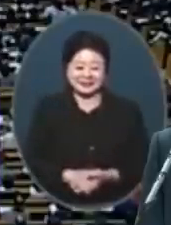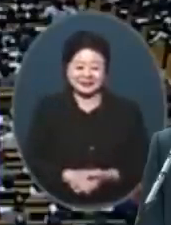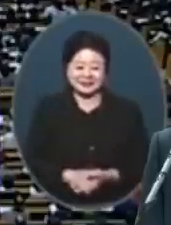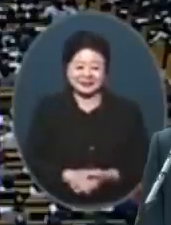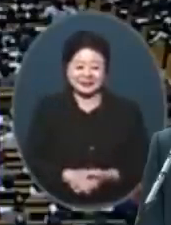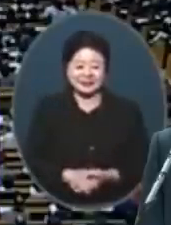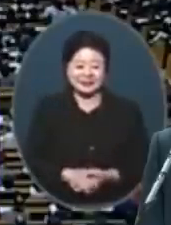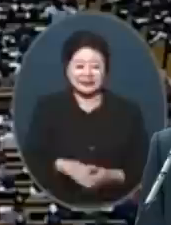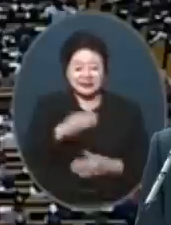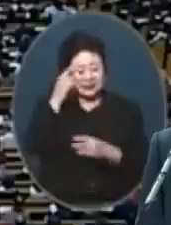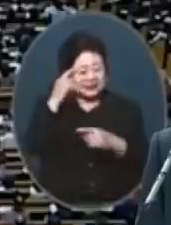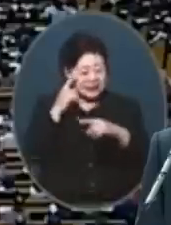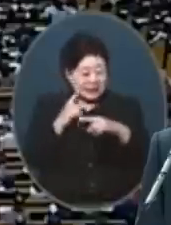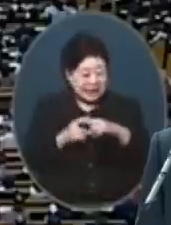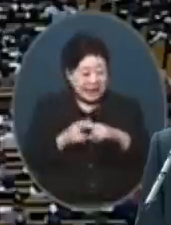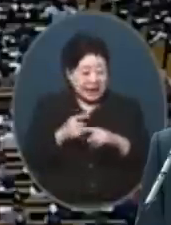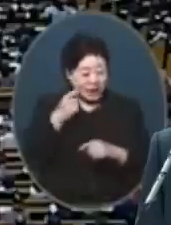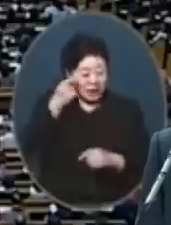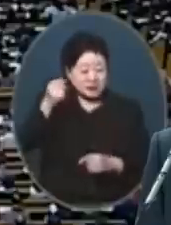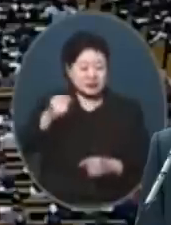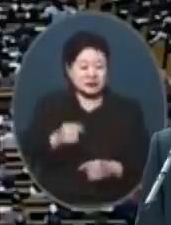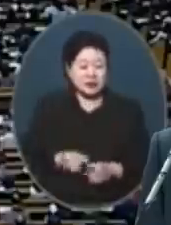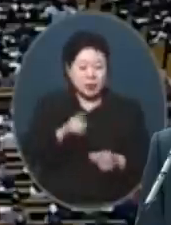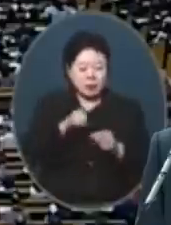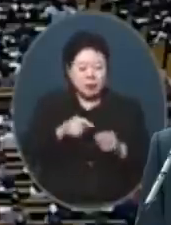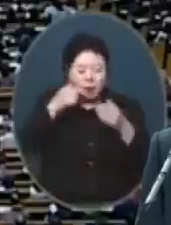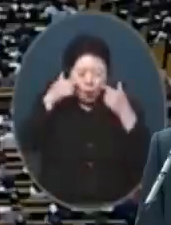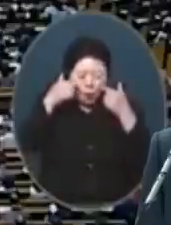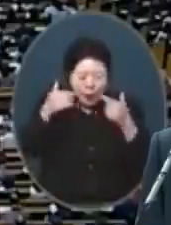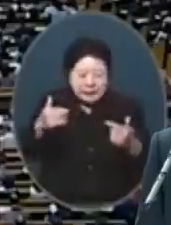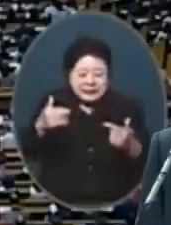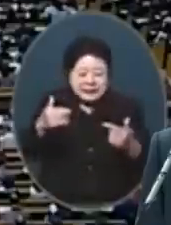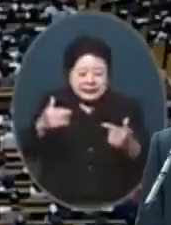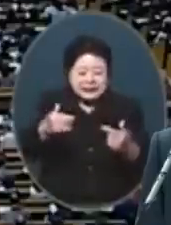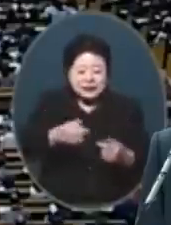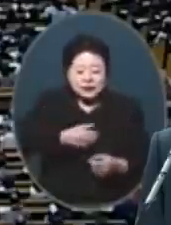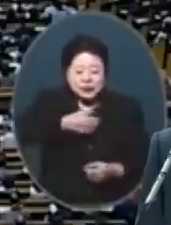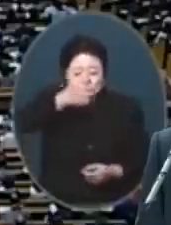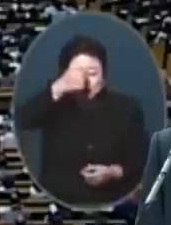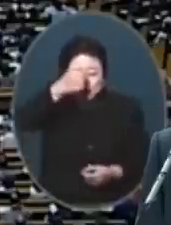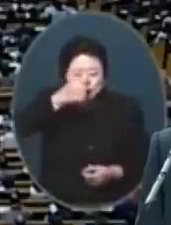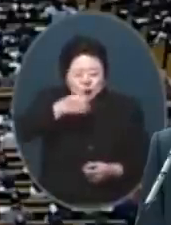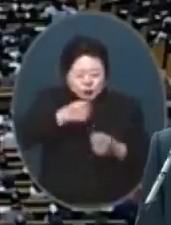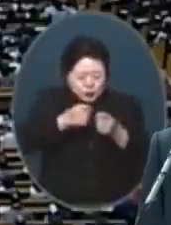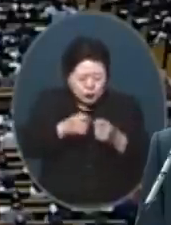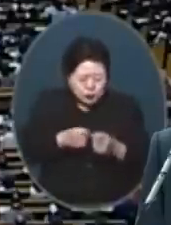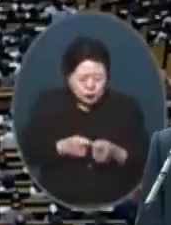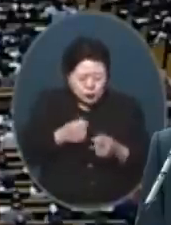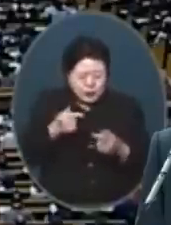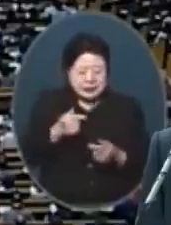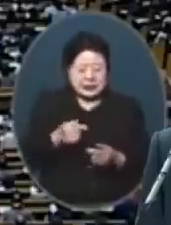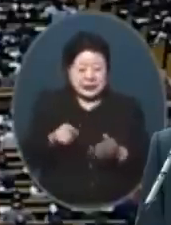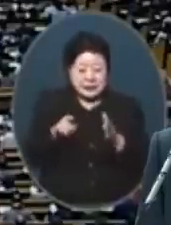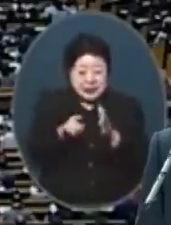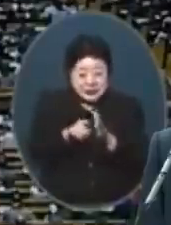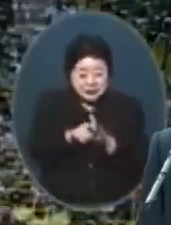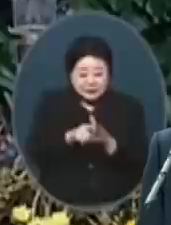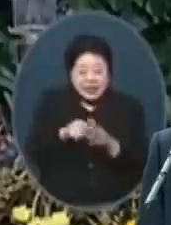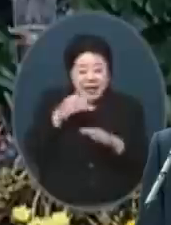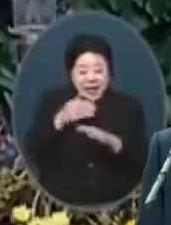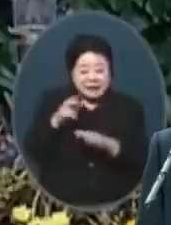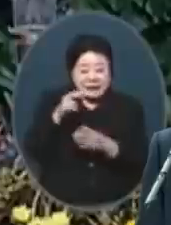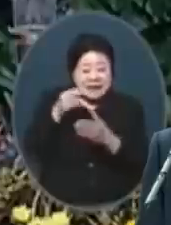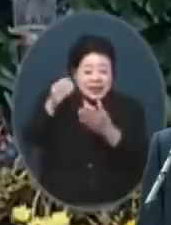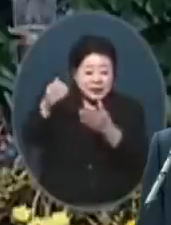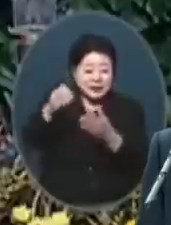절대 긍정적인 생각과 목표가 확신한 구체적인 꿈과 확신에 찬 믿음과 감사